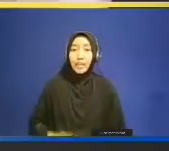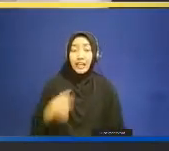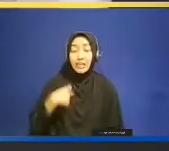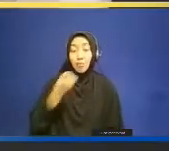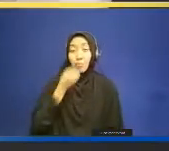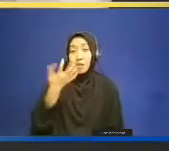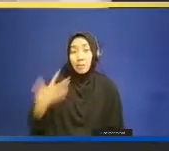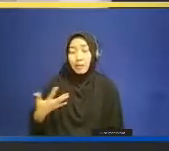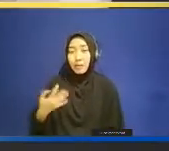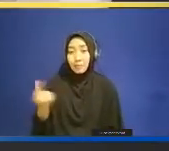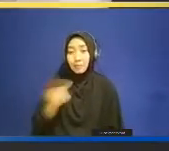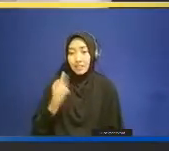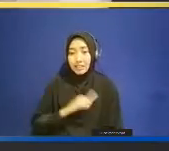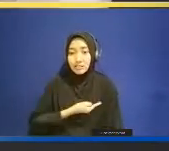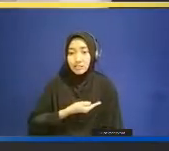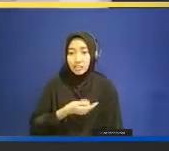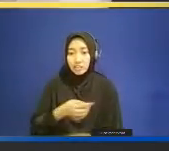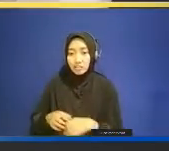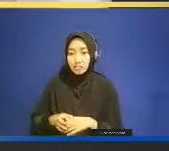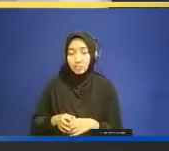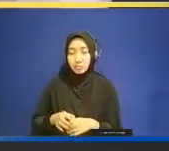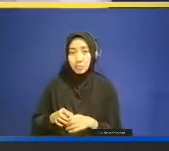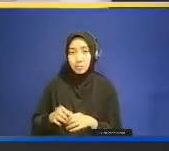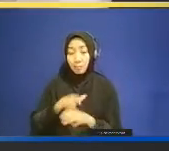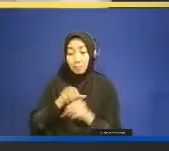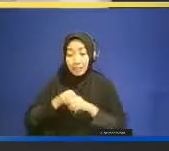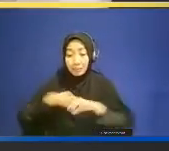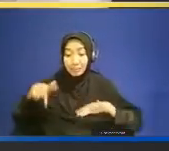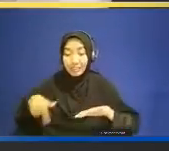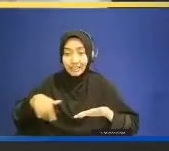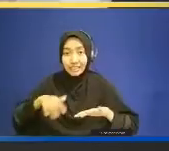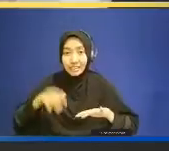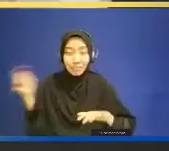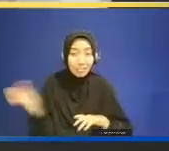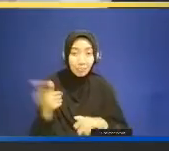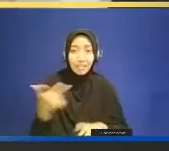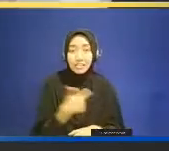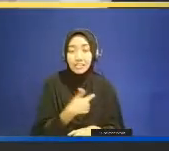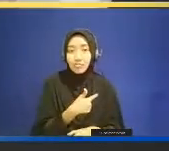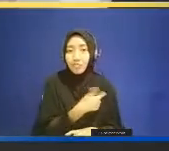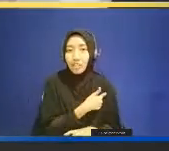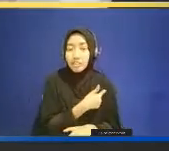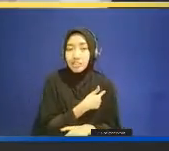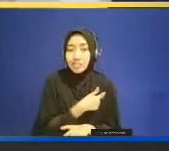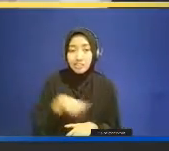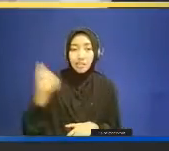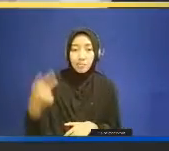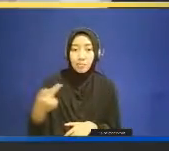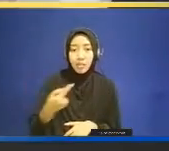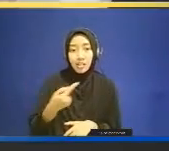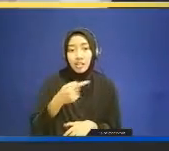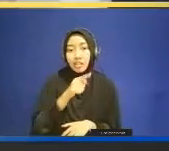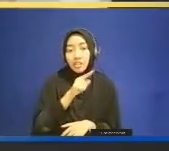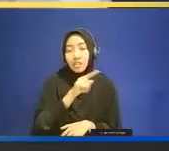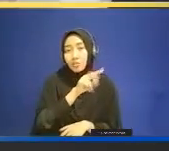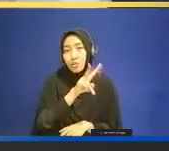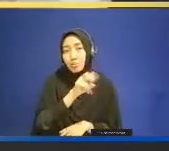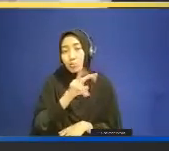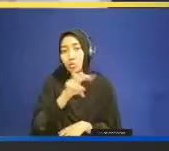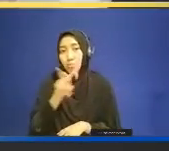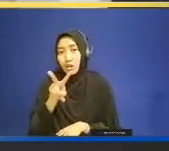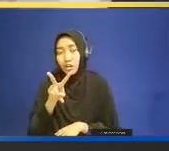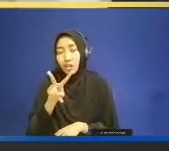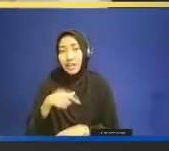kalau kita mampu mengatasi pandemi dimana vaksinnya bisa dipercepat sampai dengan Porter satu 2022